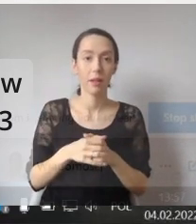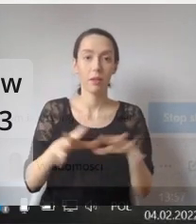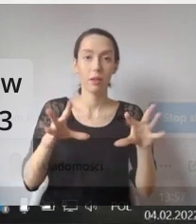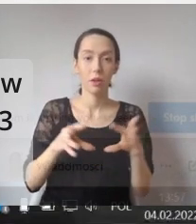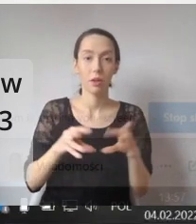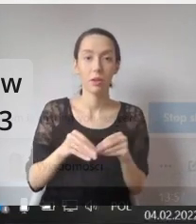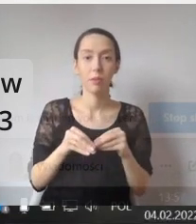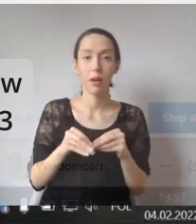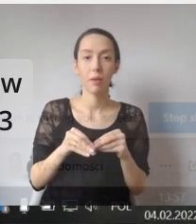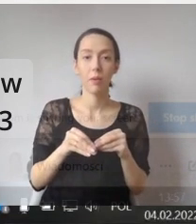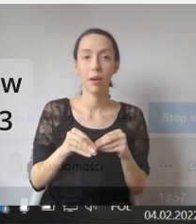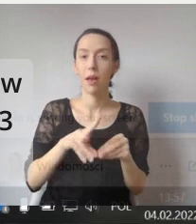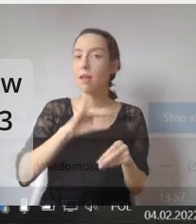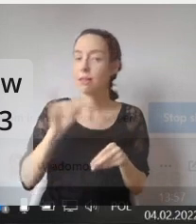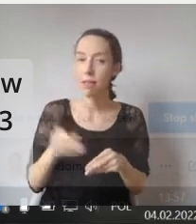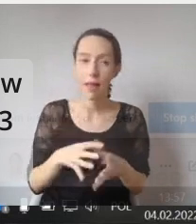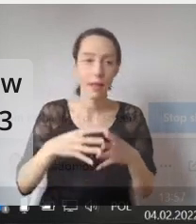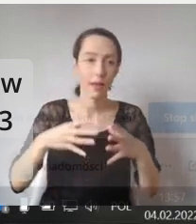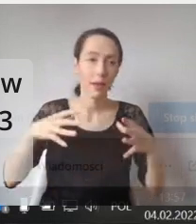największą po prostu ilość tutaj potwierdzeń.